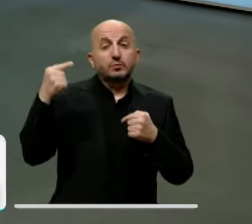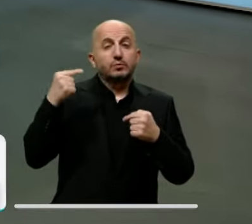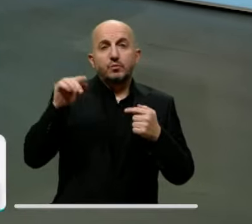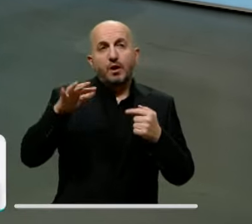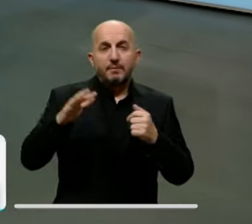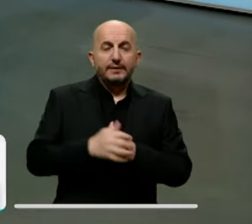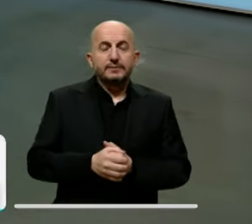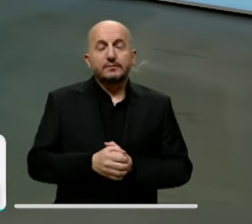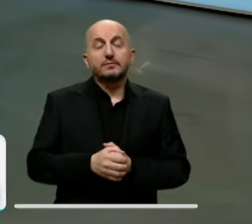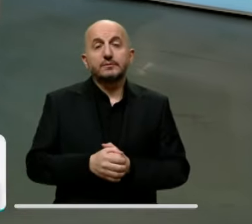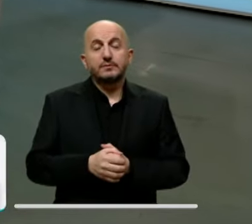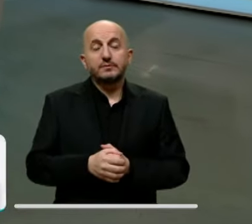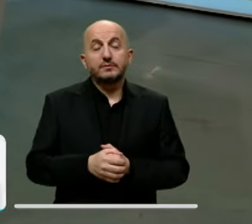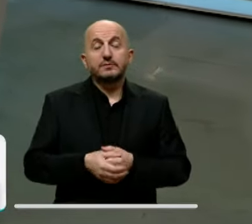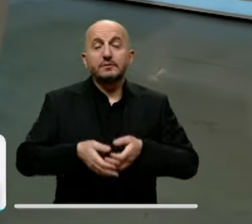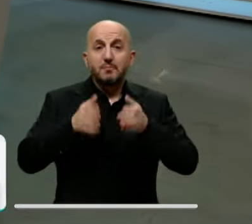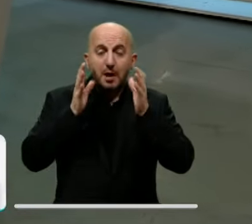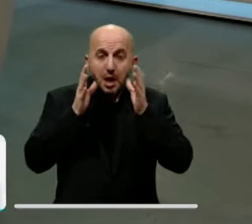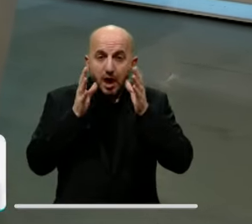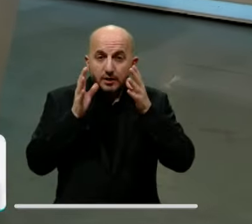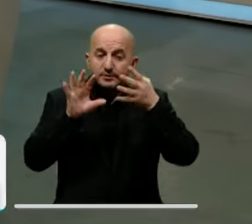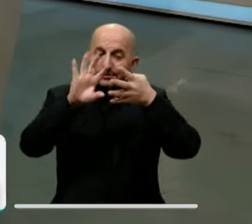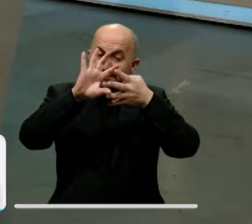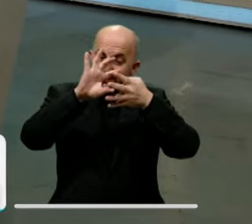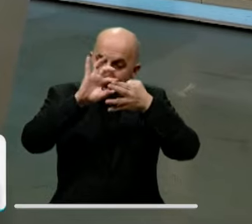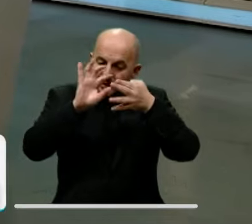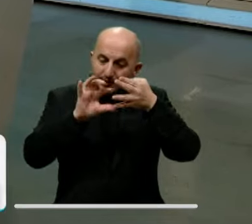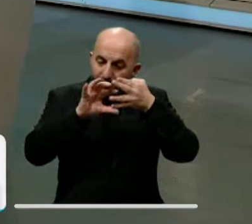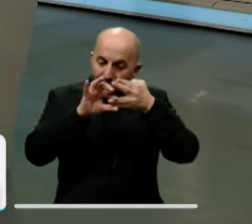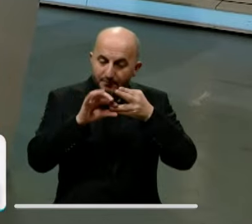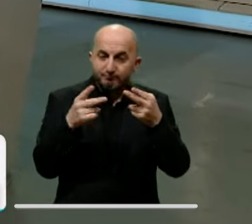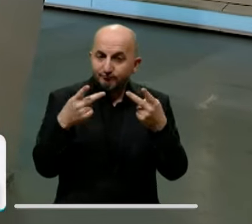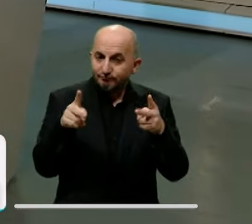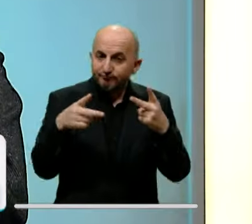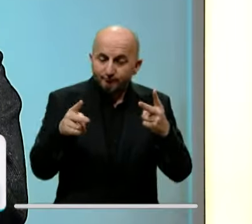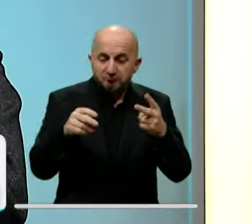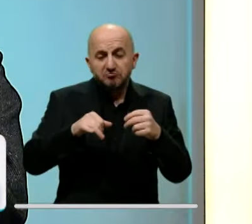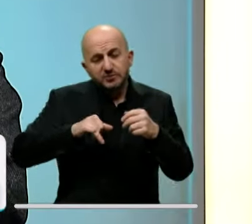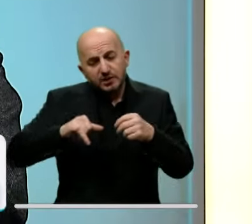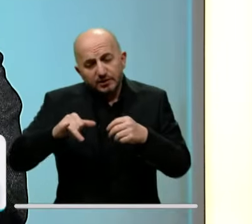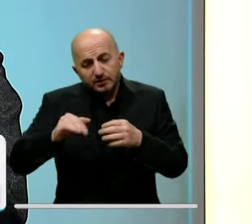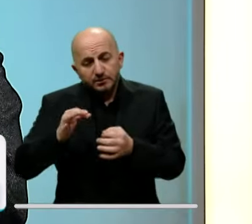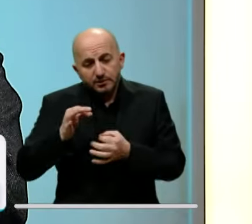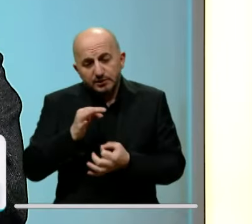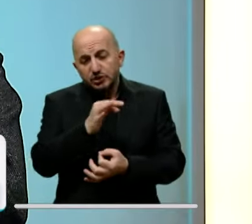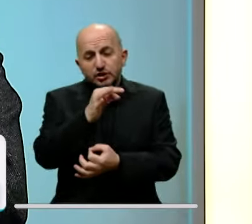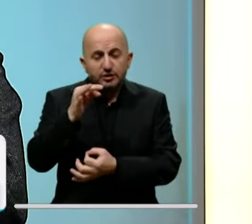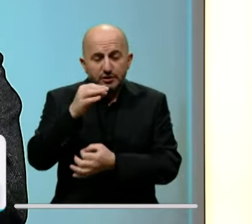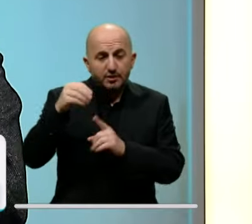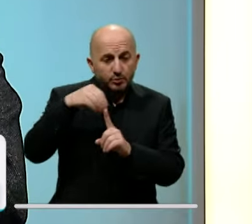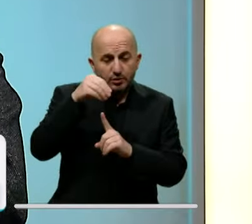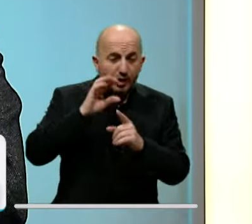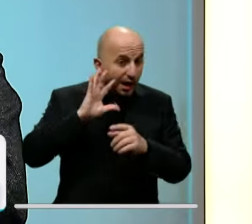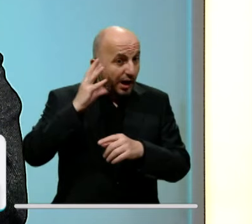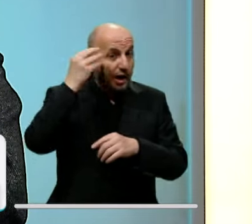Eee o durumda namazını Cem edebilir mesela yakında bulunan kişilere hocalara